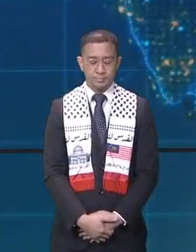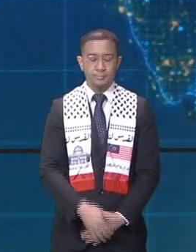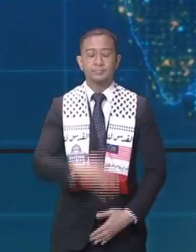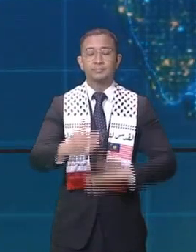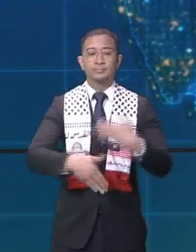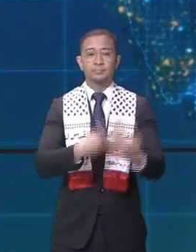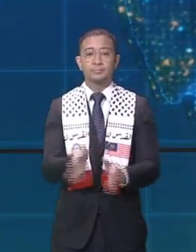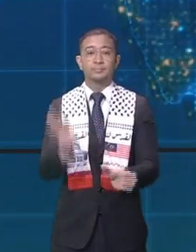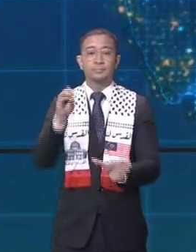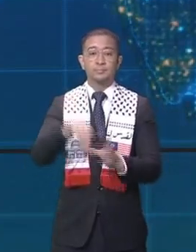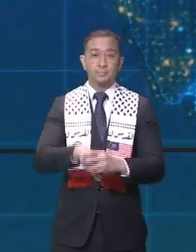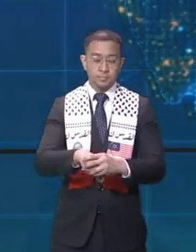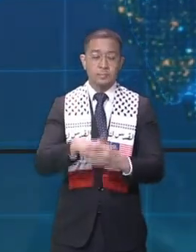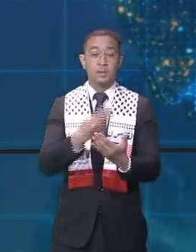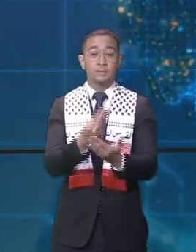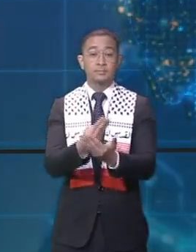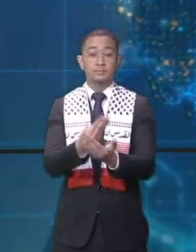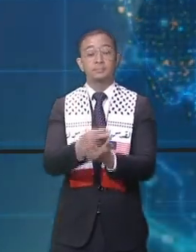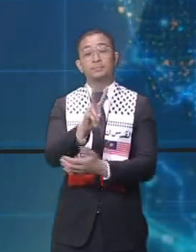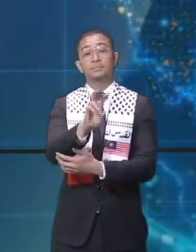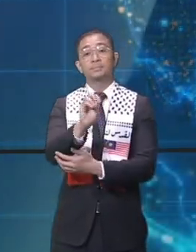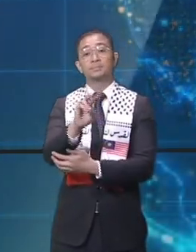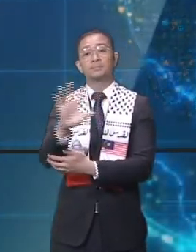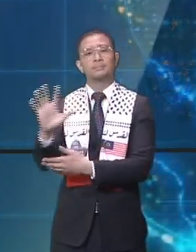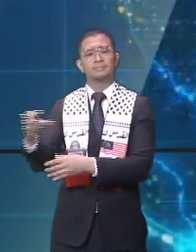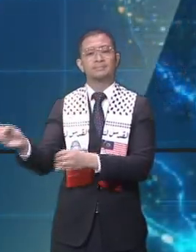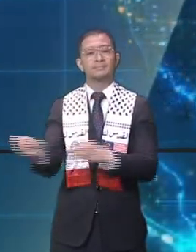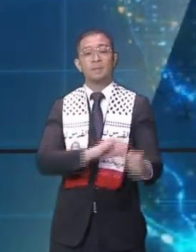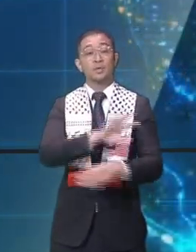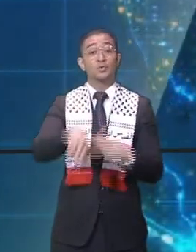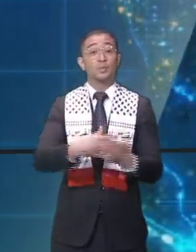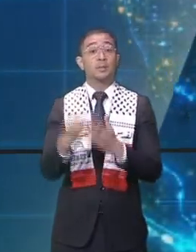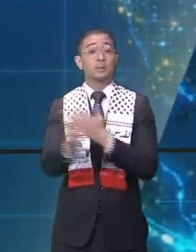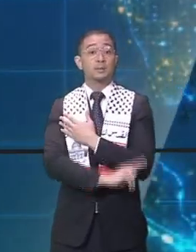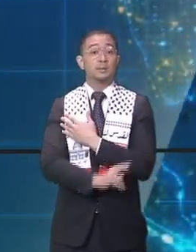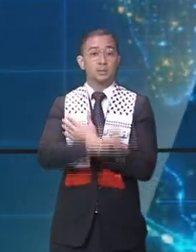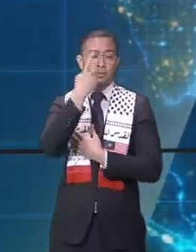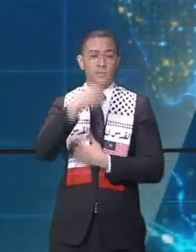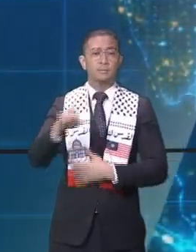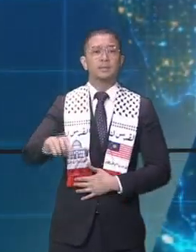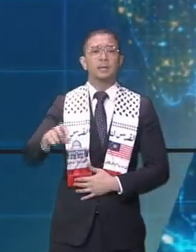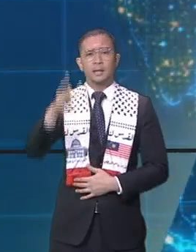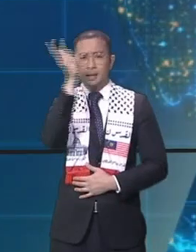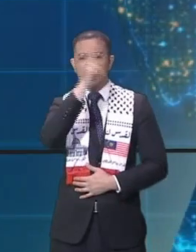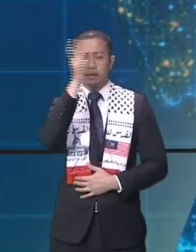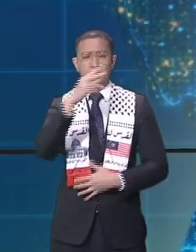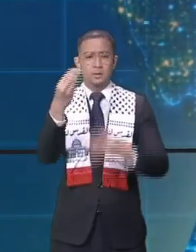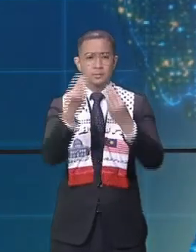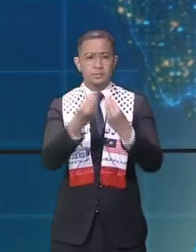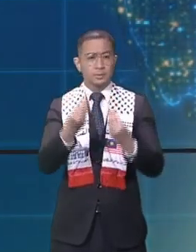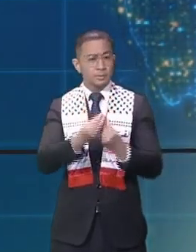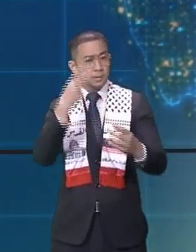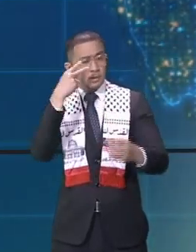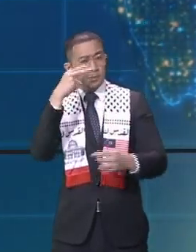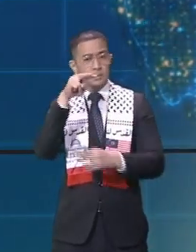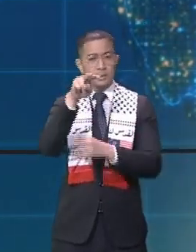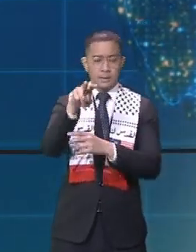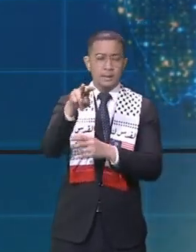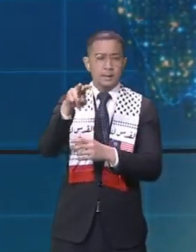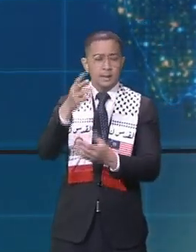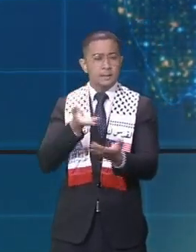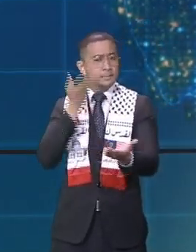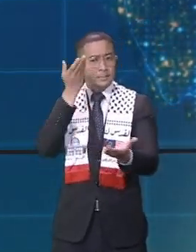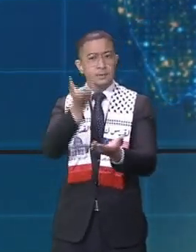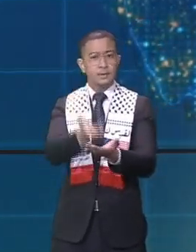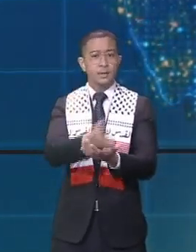proses libat urus belanjawan 2025 telah dilaksanakan di semua negeri bagi memastikan kerajaan mengambil kira pandangan serta cadangan